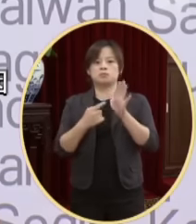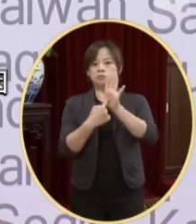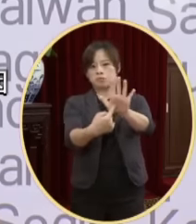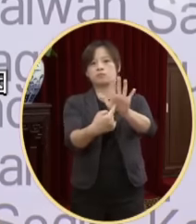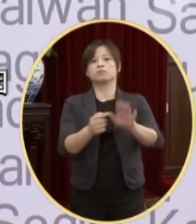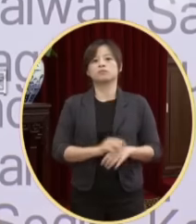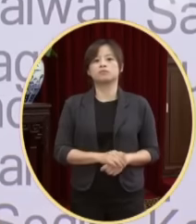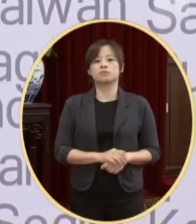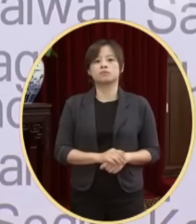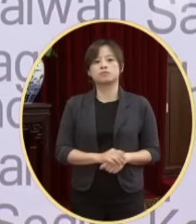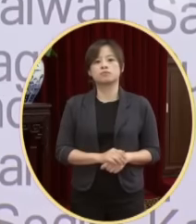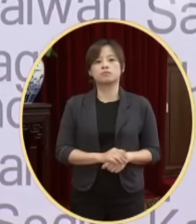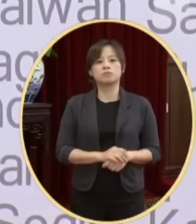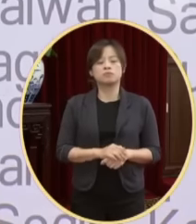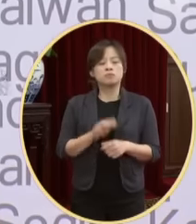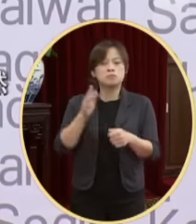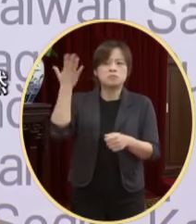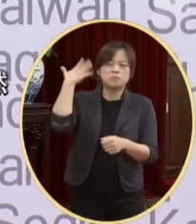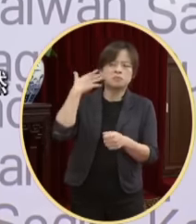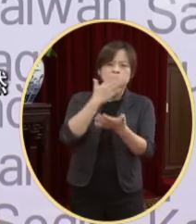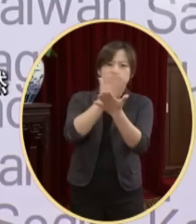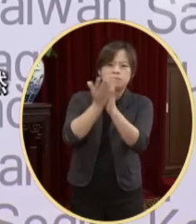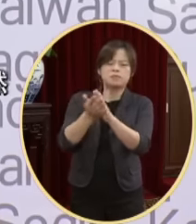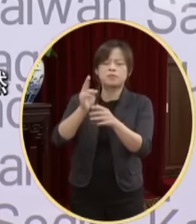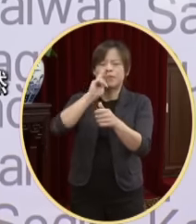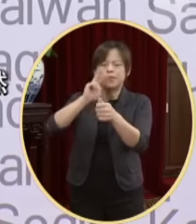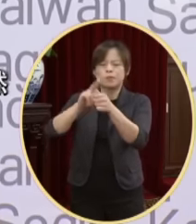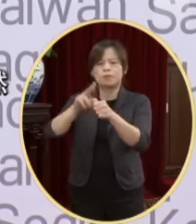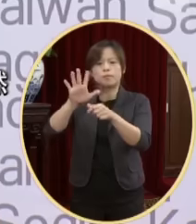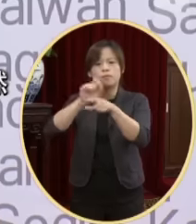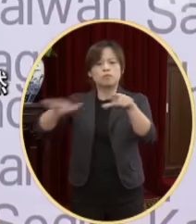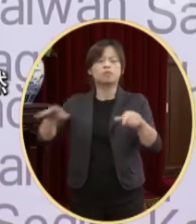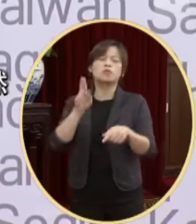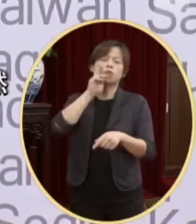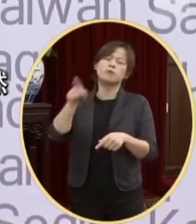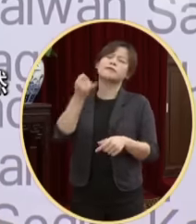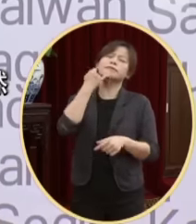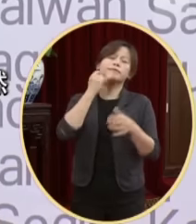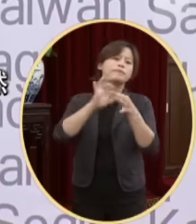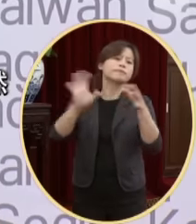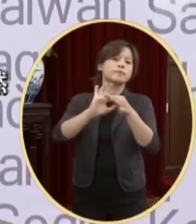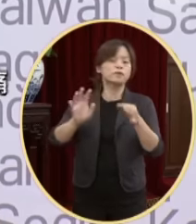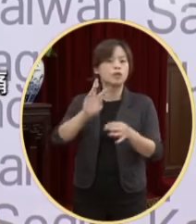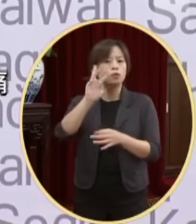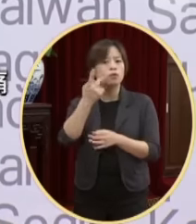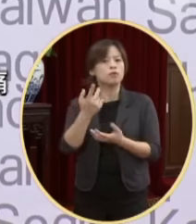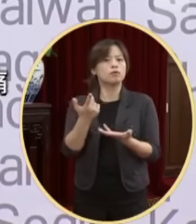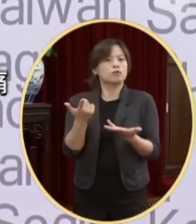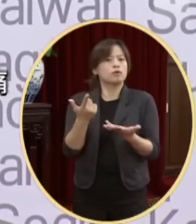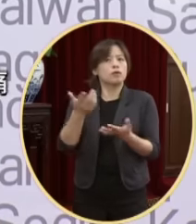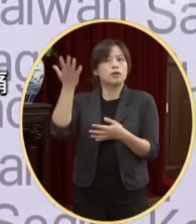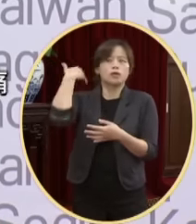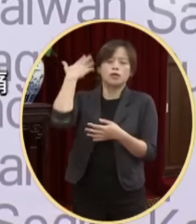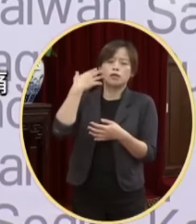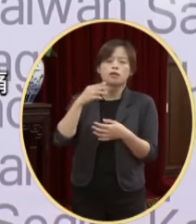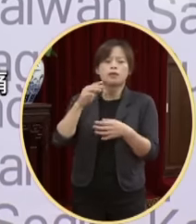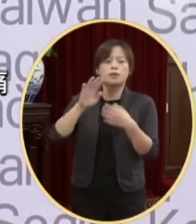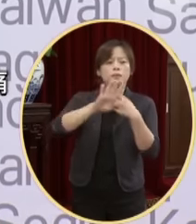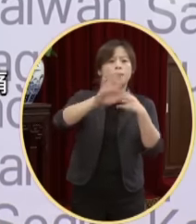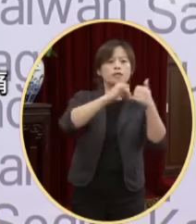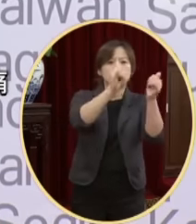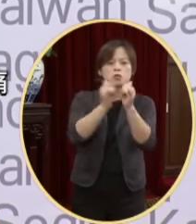因。把过去的种种不公平视为理所当然，或者把过去其他